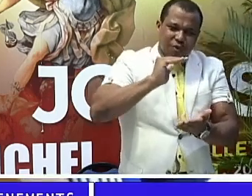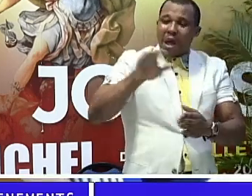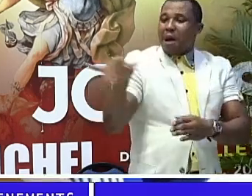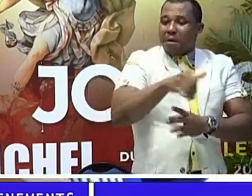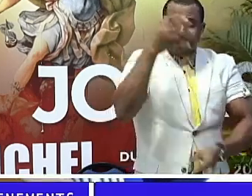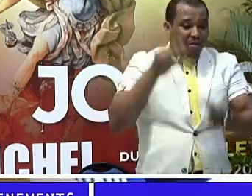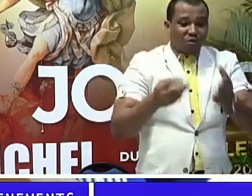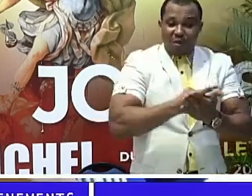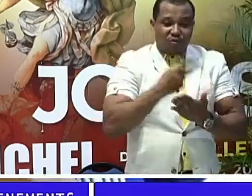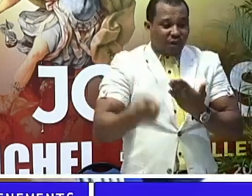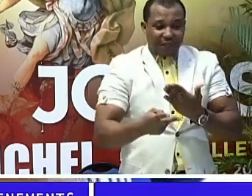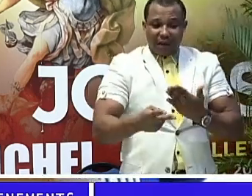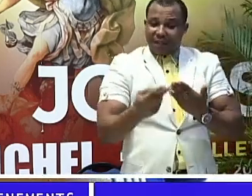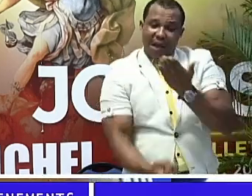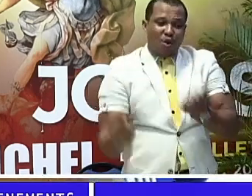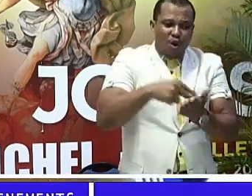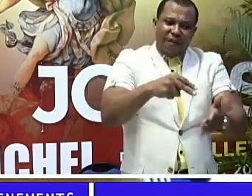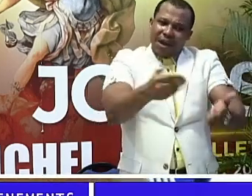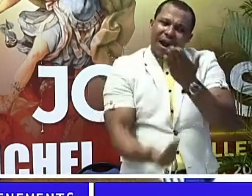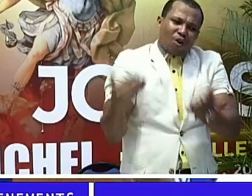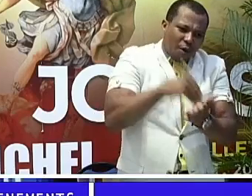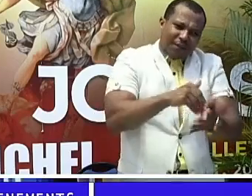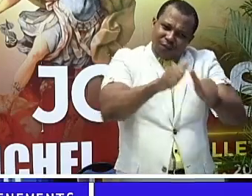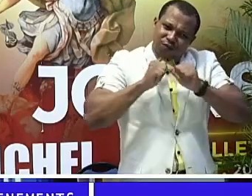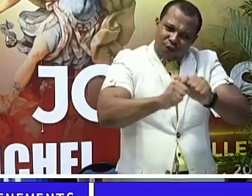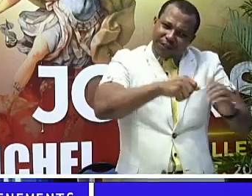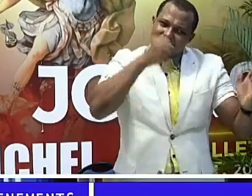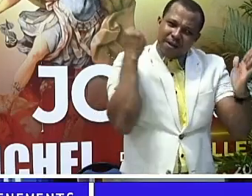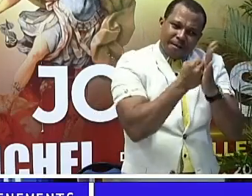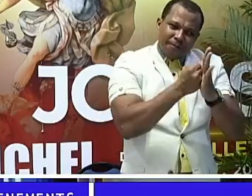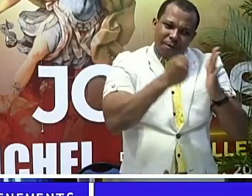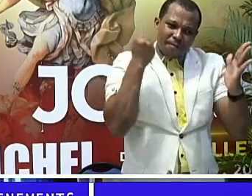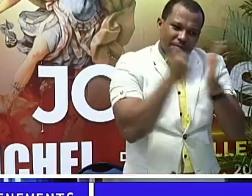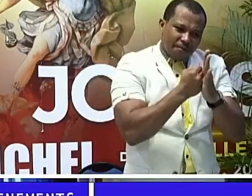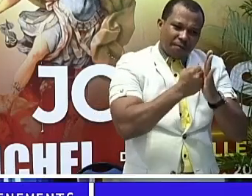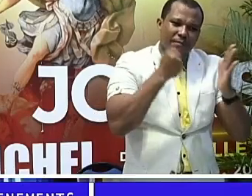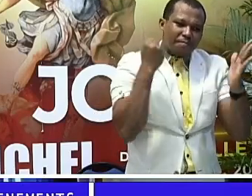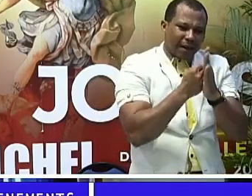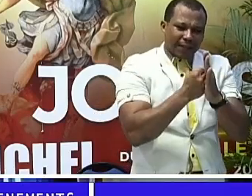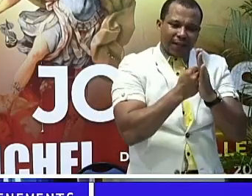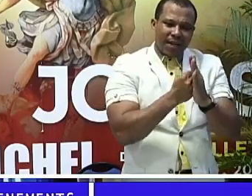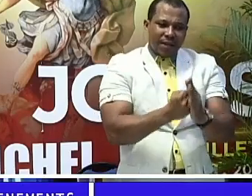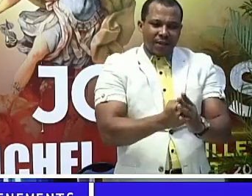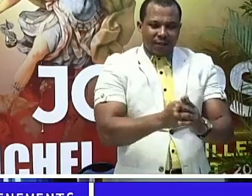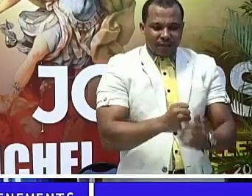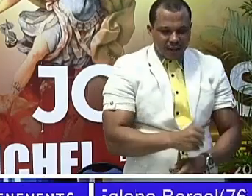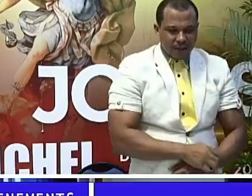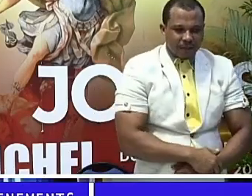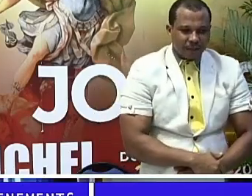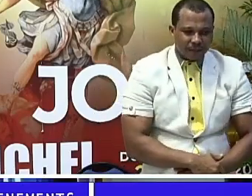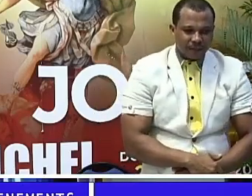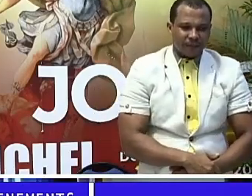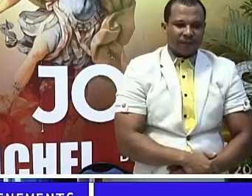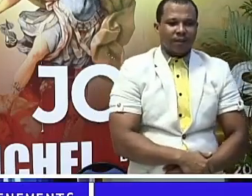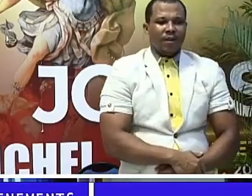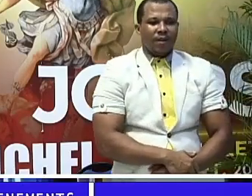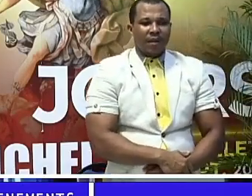M'pren humiliation. Pas gen problème. M'ap recommencer bataille. C'est d'un coup, ouais, yon match box qui gen environ 12